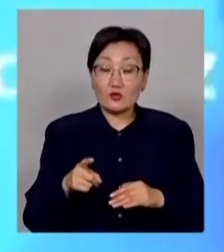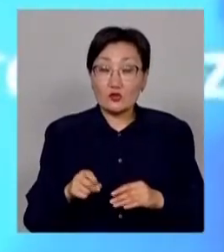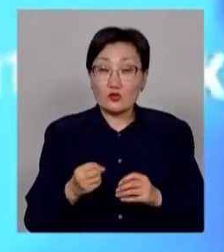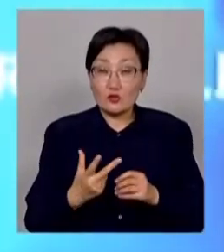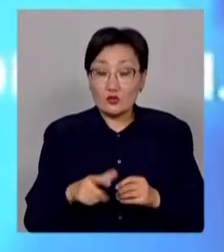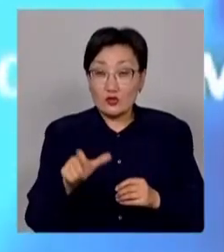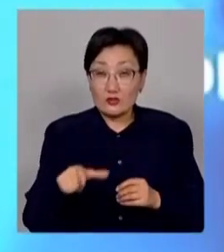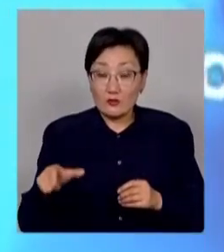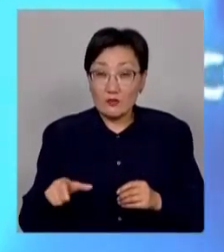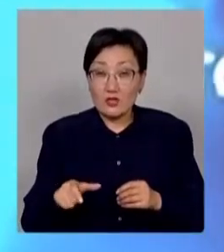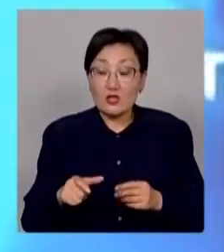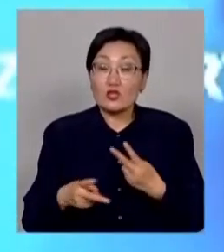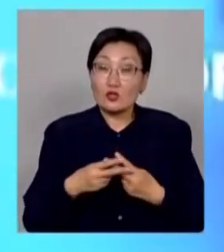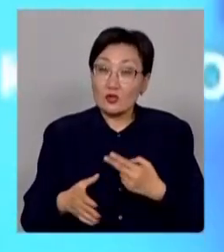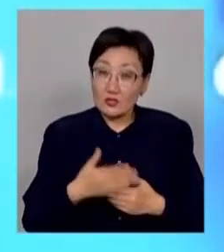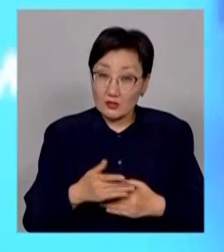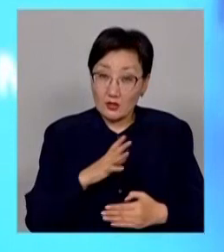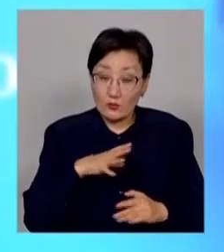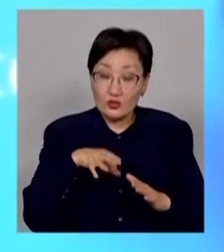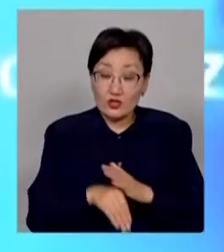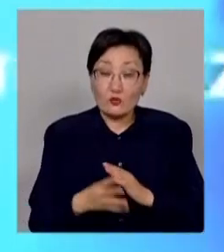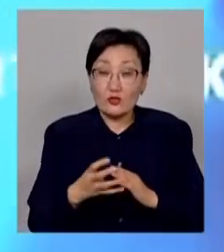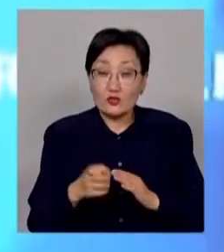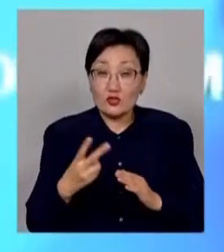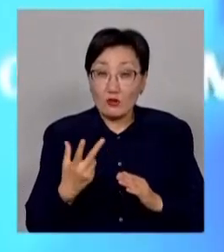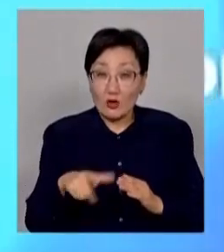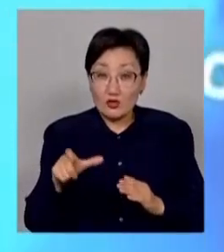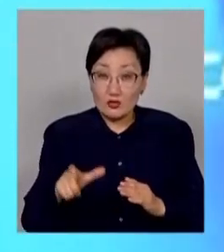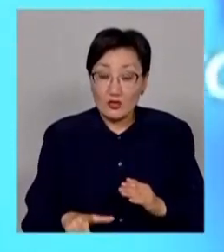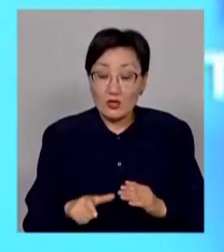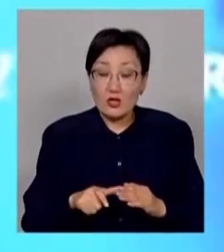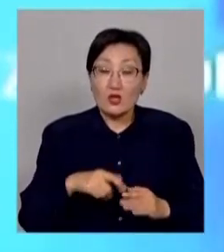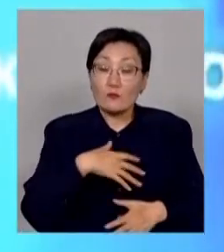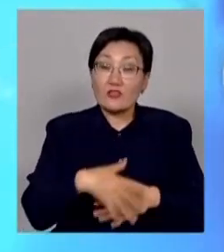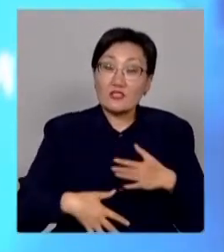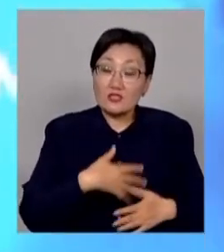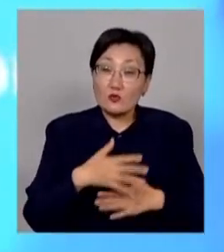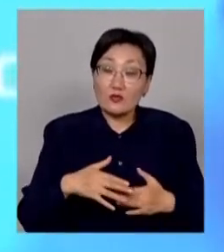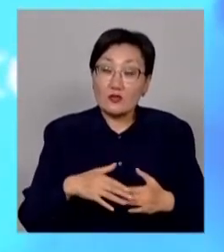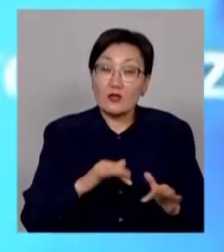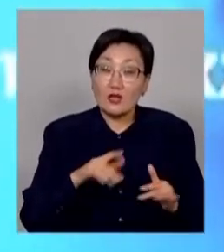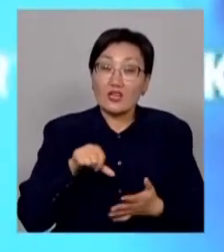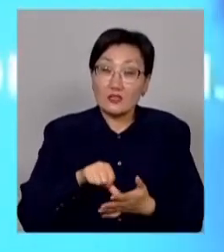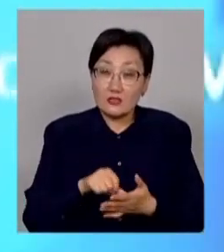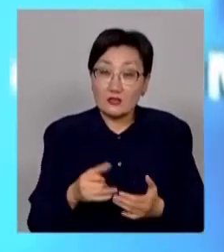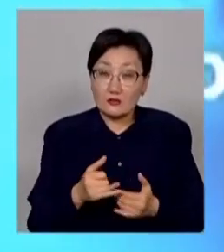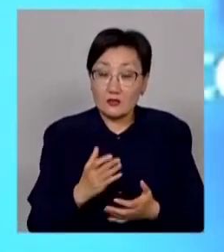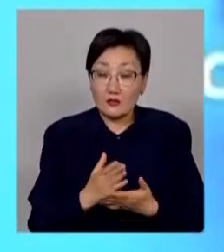1113 азамат сотталды. Оның ішінде 423 жаппай тәртіпсіздіктерге қатысқаны үшін.